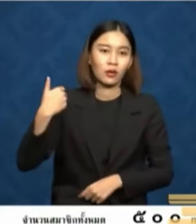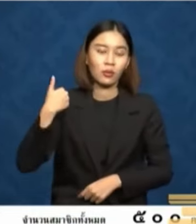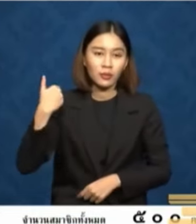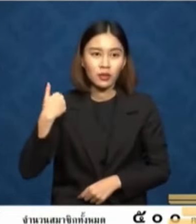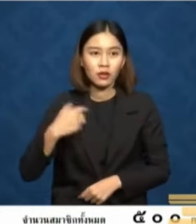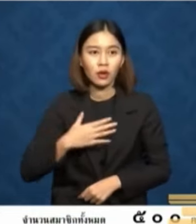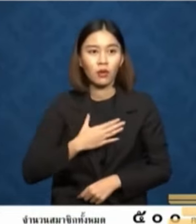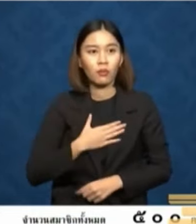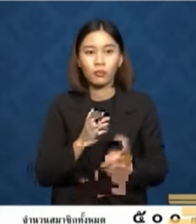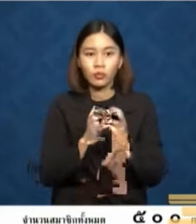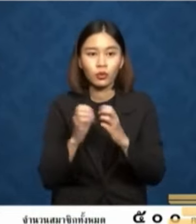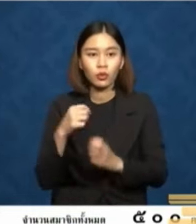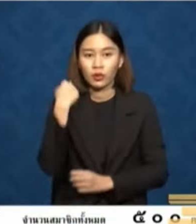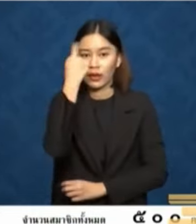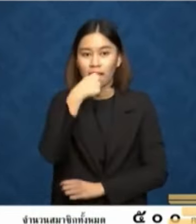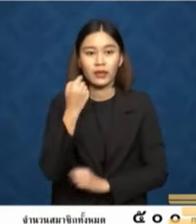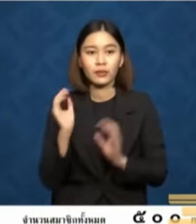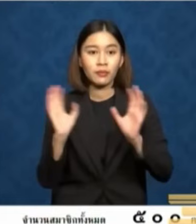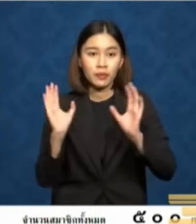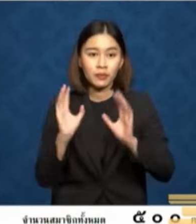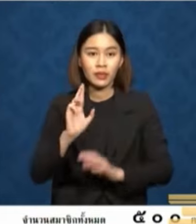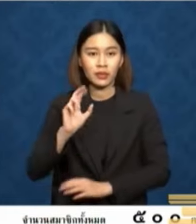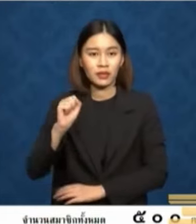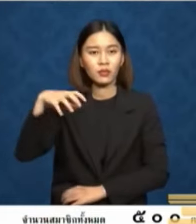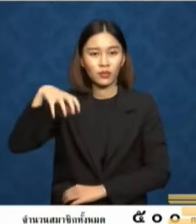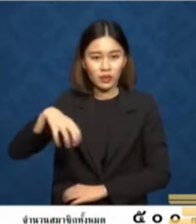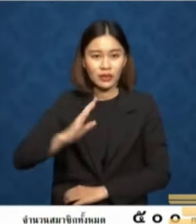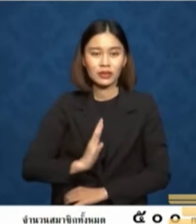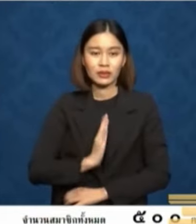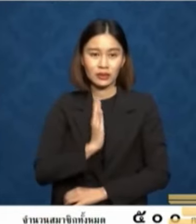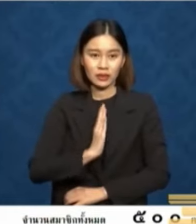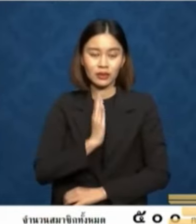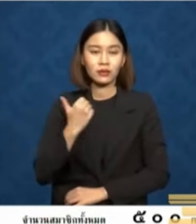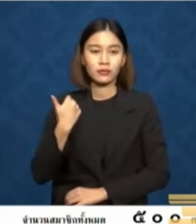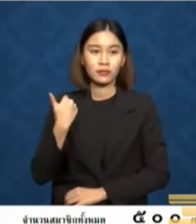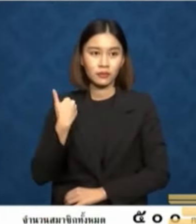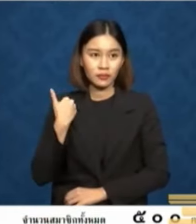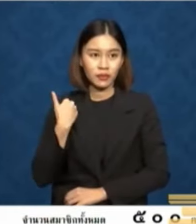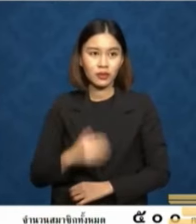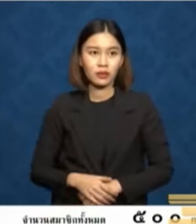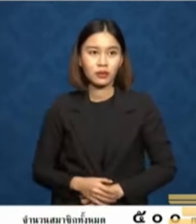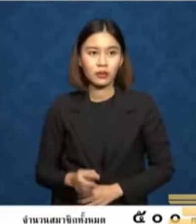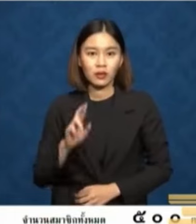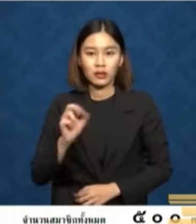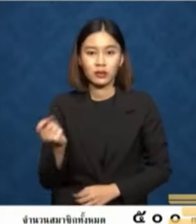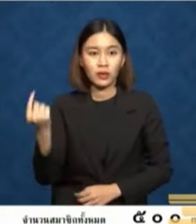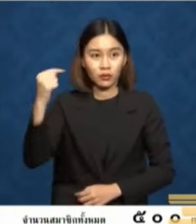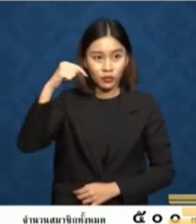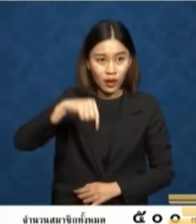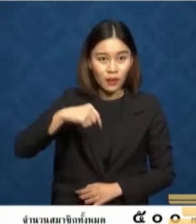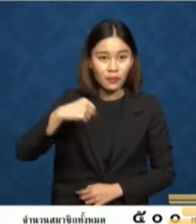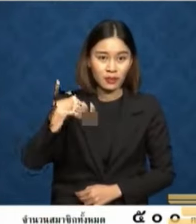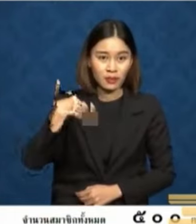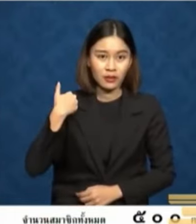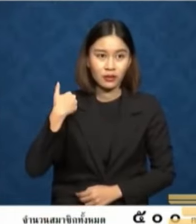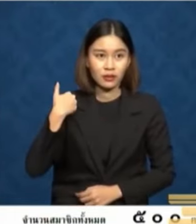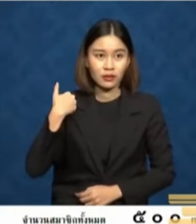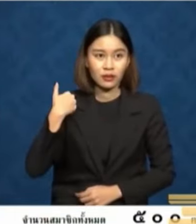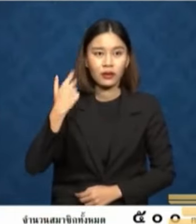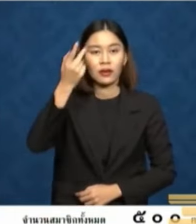ว่าผมไม่ได้ก้าวร่วงใครนะครับสภาแห่งนี้ศักดิ์สิทธิ์ครับกลับเข้ามาในสภาสักคนมั้ย